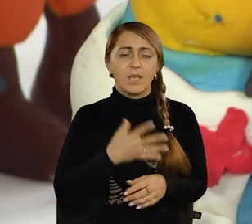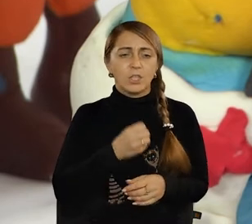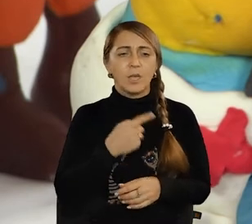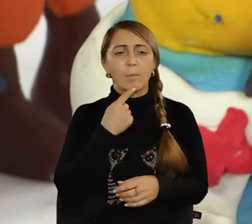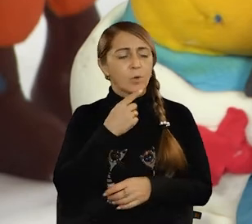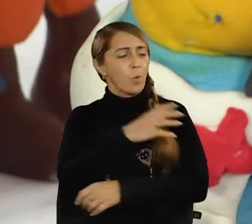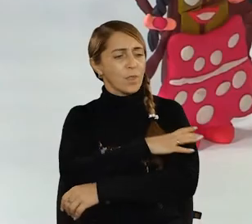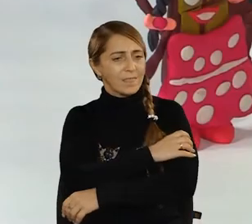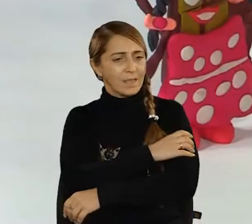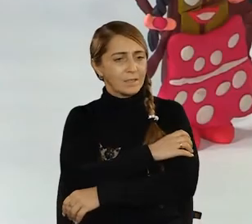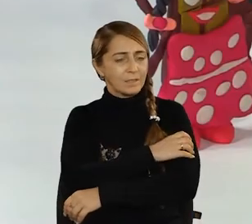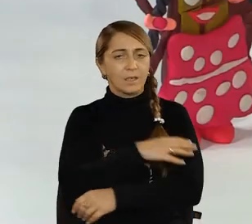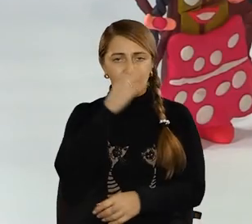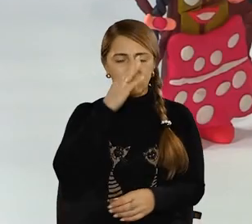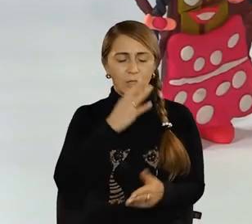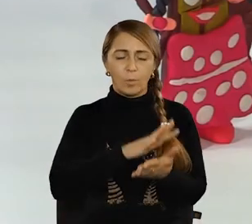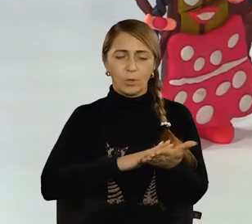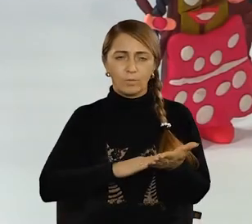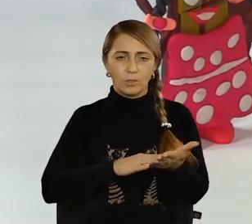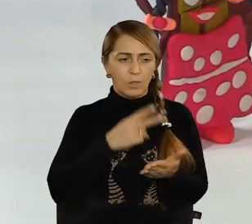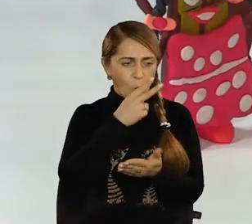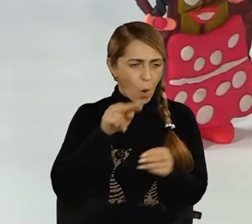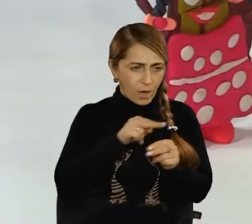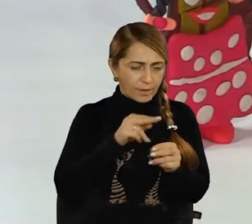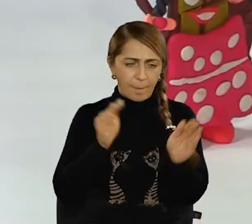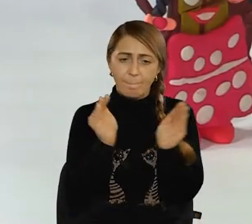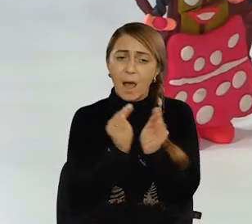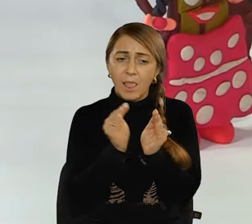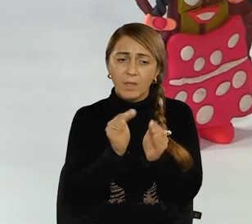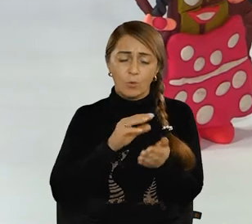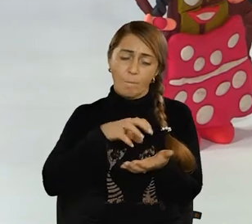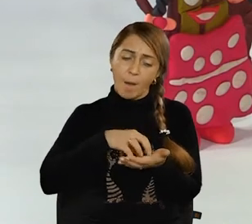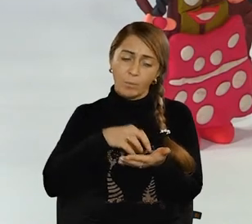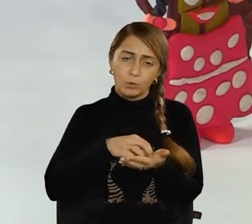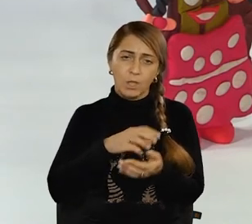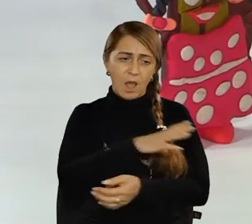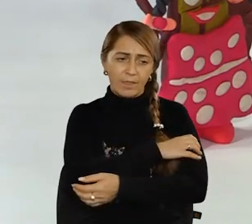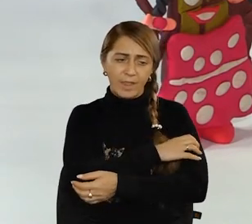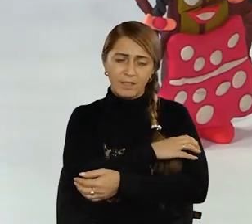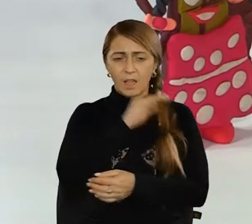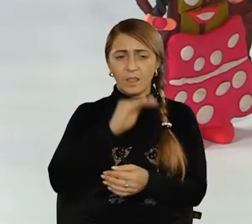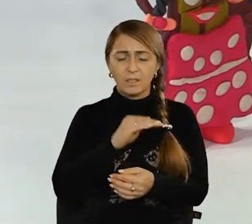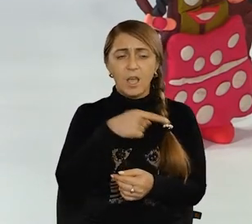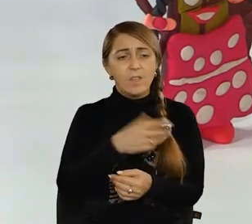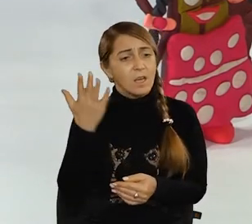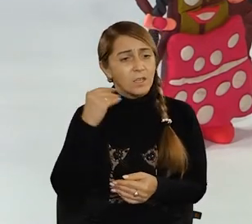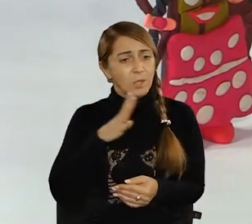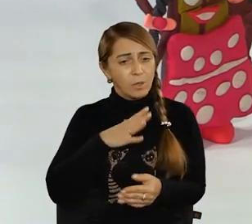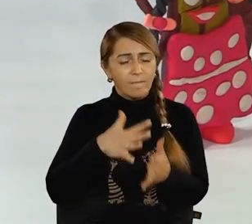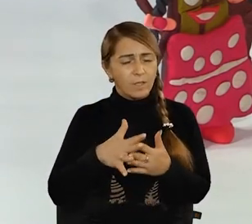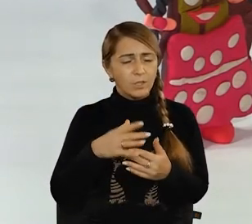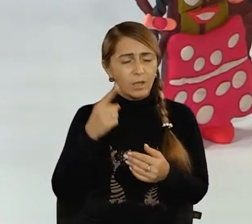тиск виміряю. Тато-лікар продовжував оглядати маленьку пампушечку. Тиск низький. Вона у вас раніше